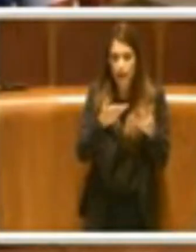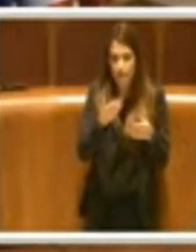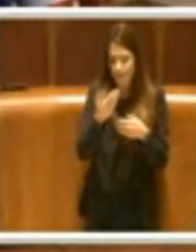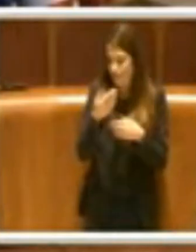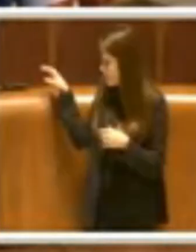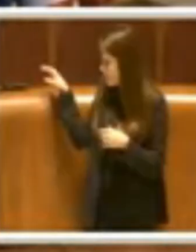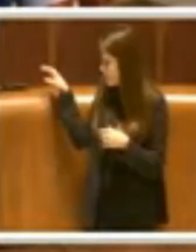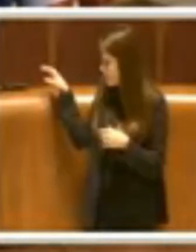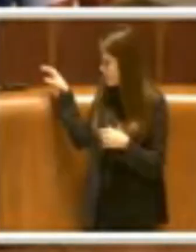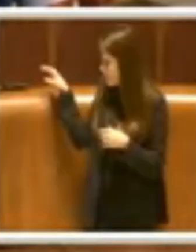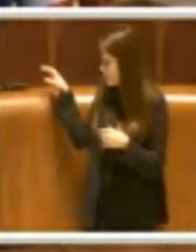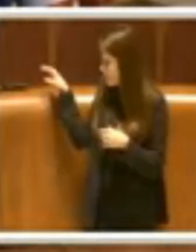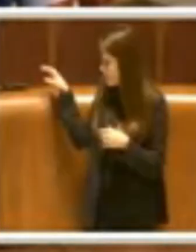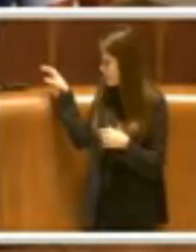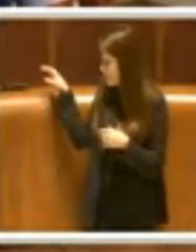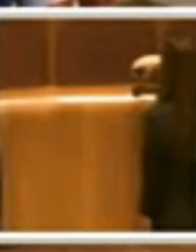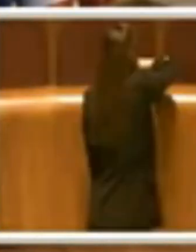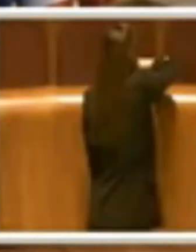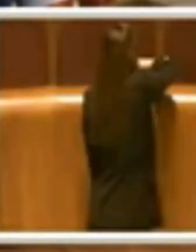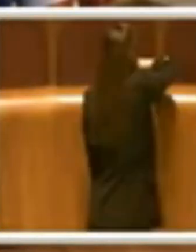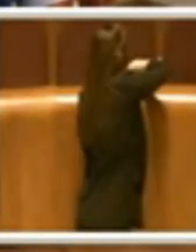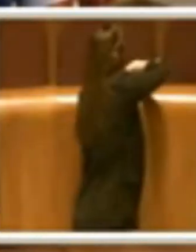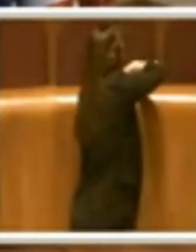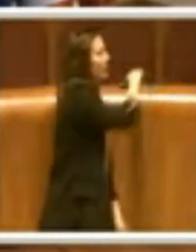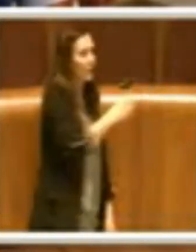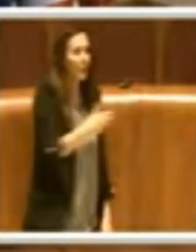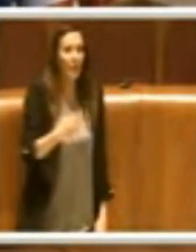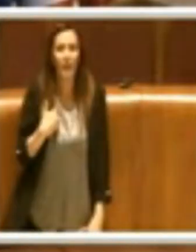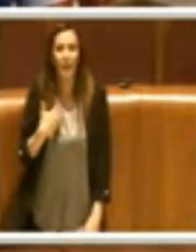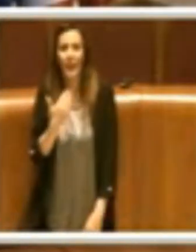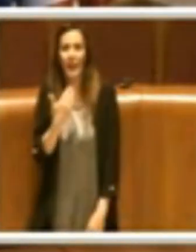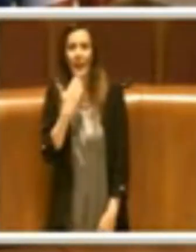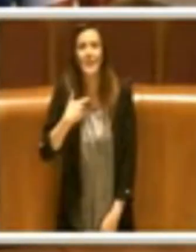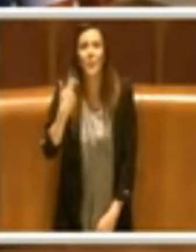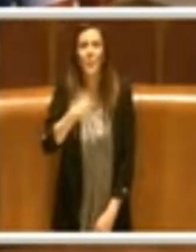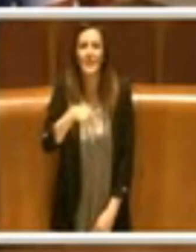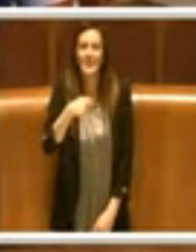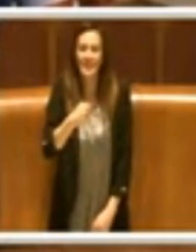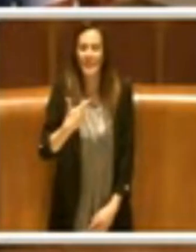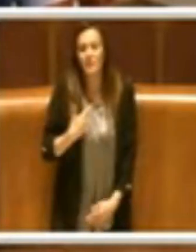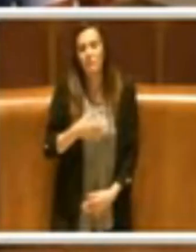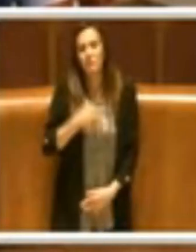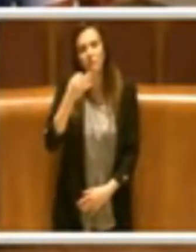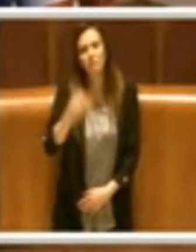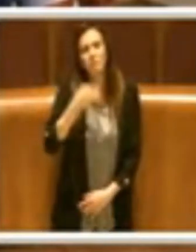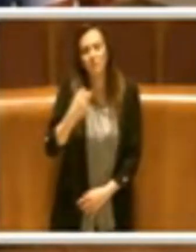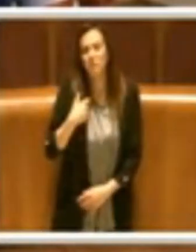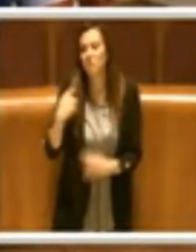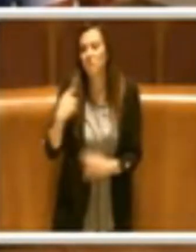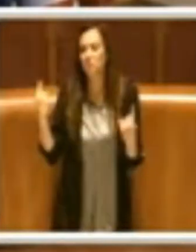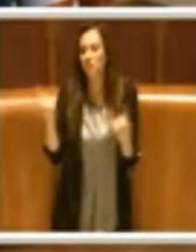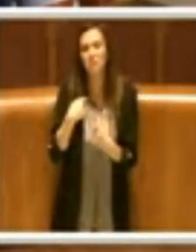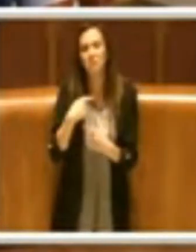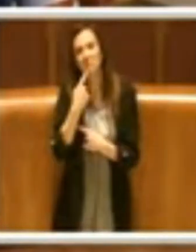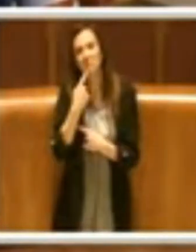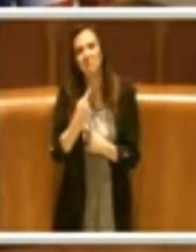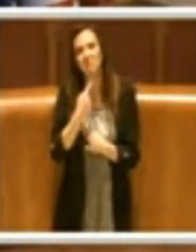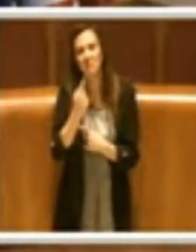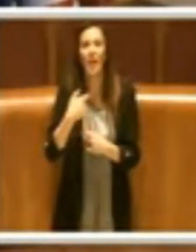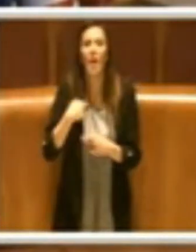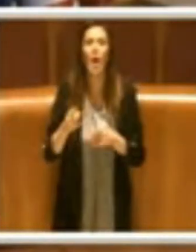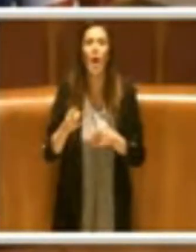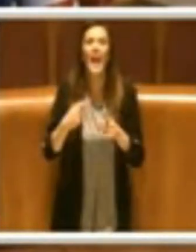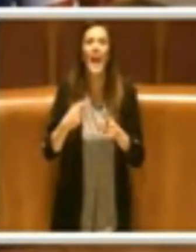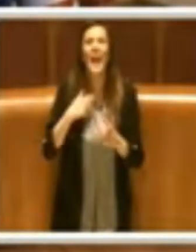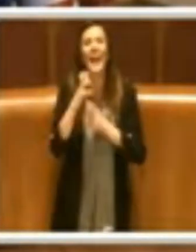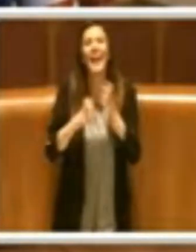Grazie Presidente. Ho sentito più volte ripetere che stiamo passando la più grave crisi del dopoguerra. Mi sento di